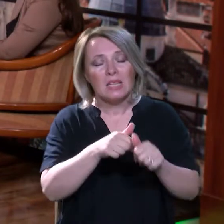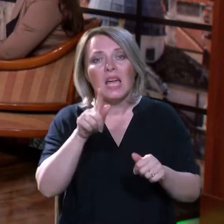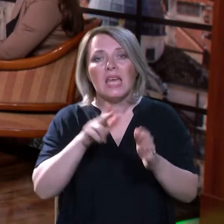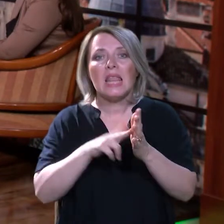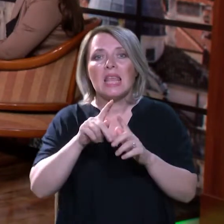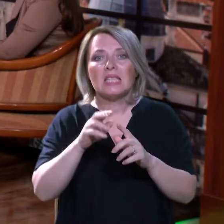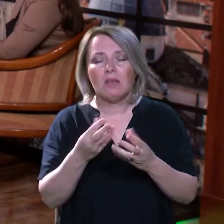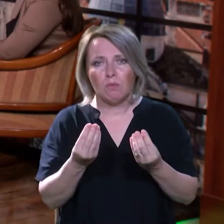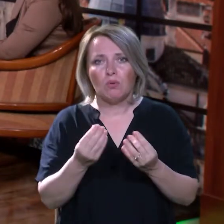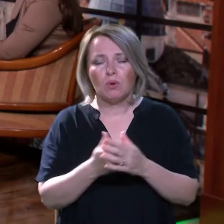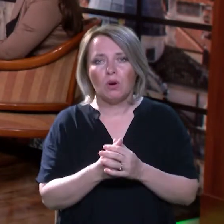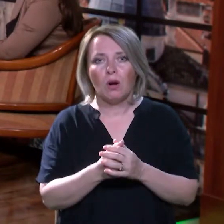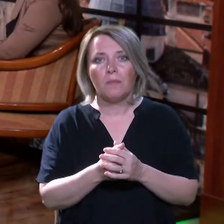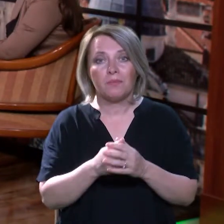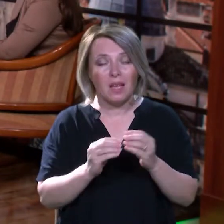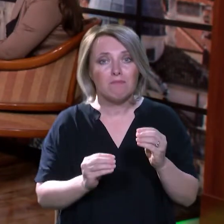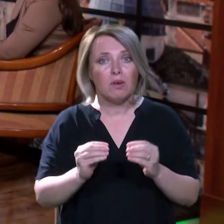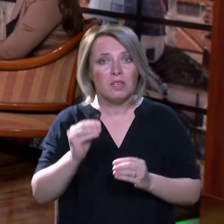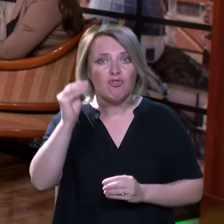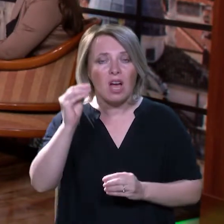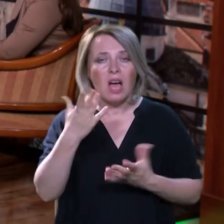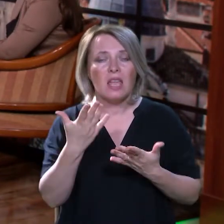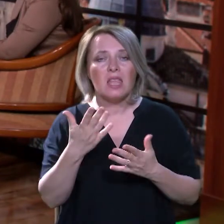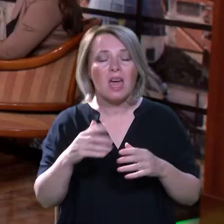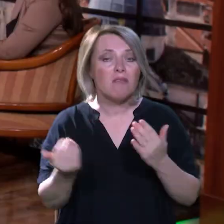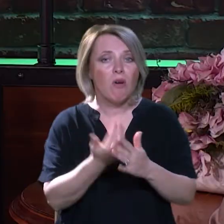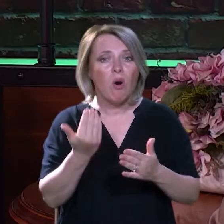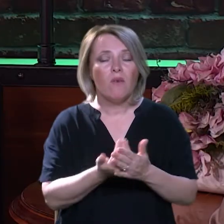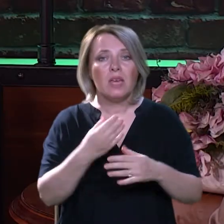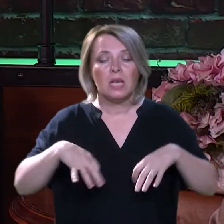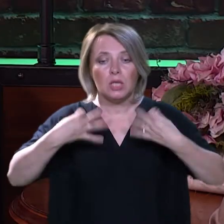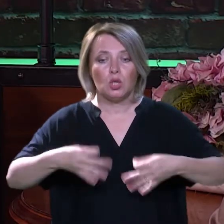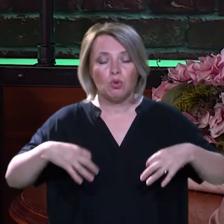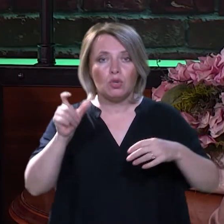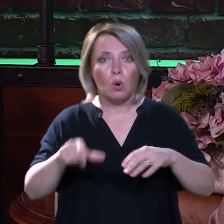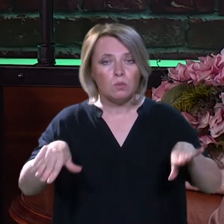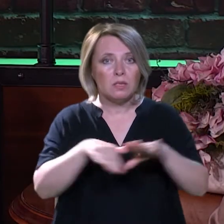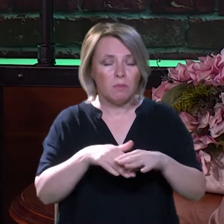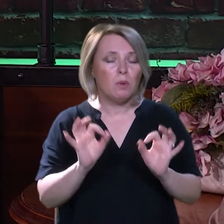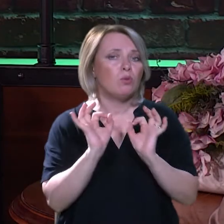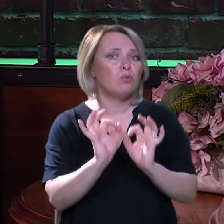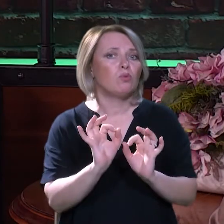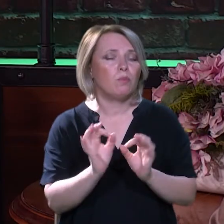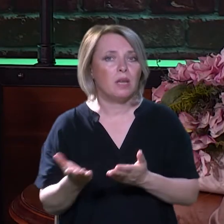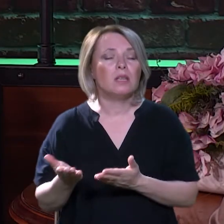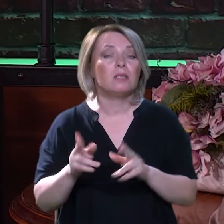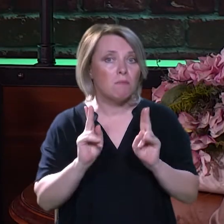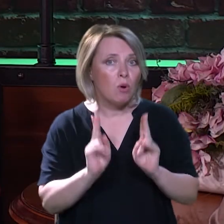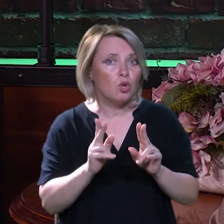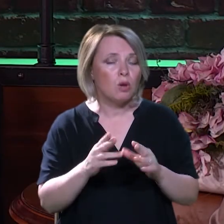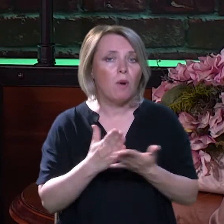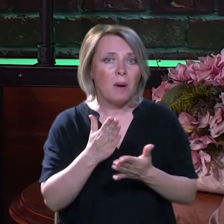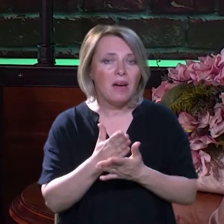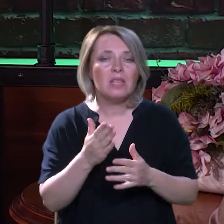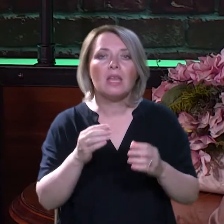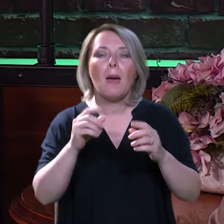da, sigurno povećanje resursa i kapaciteta i novih stručnjaka bi doprinijelo tome da se možemo baviti prevencijom, a da se